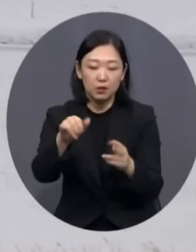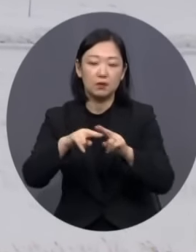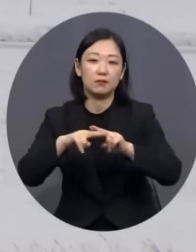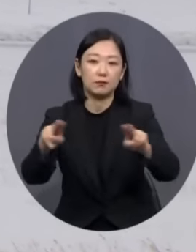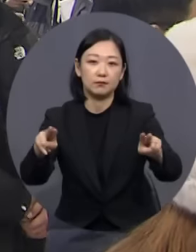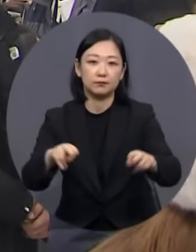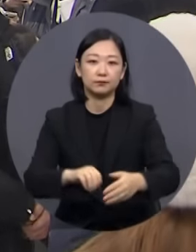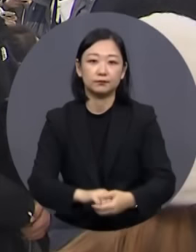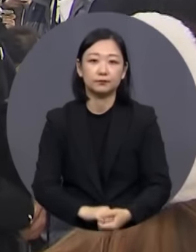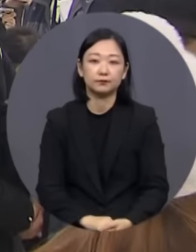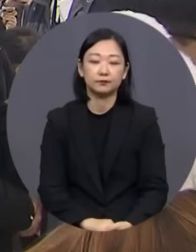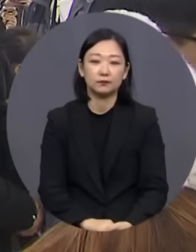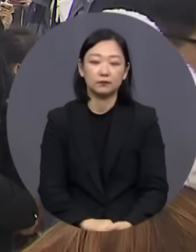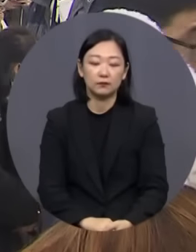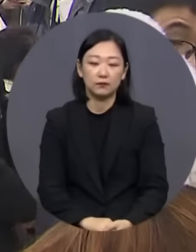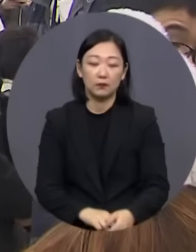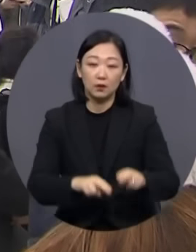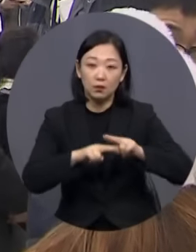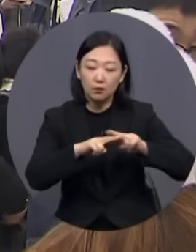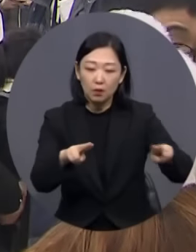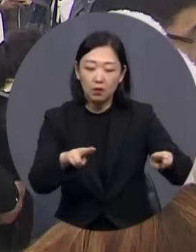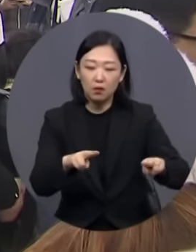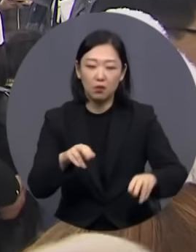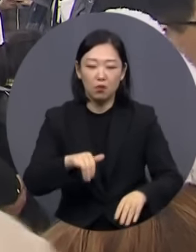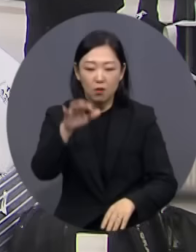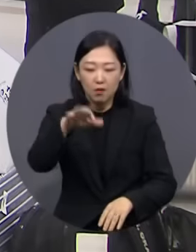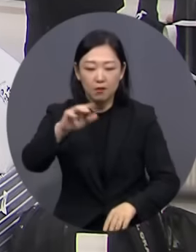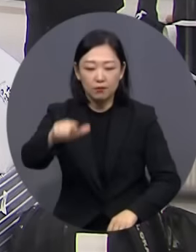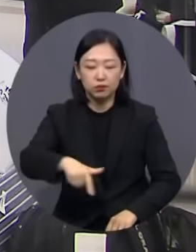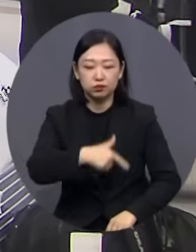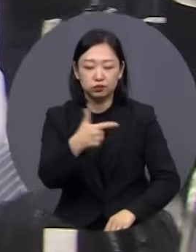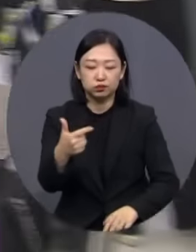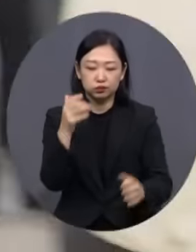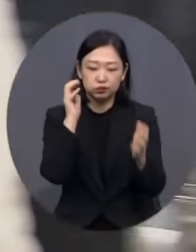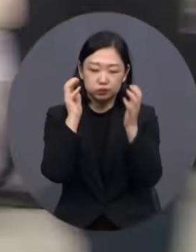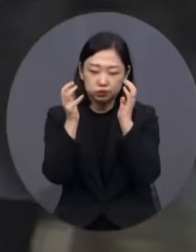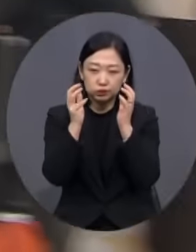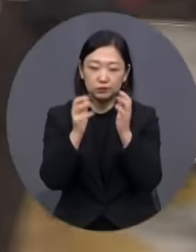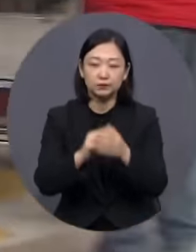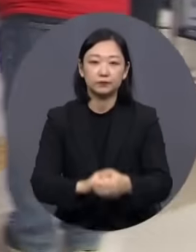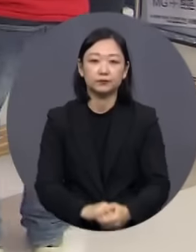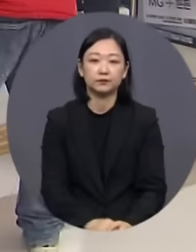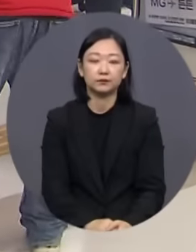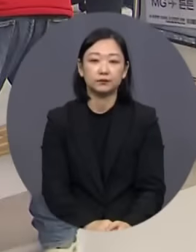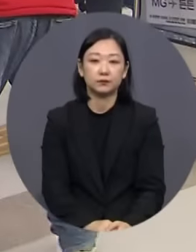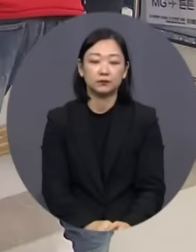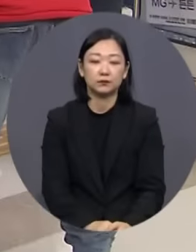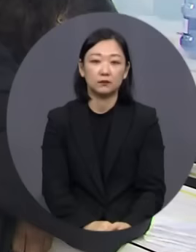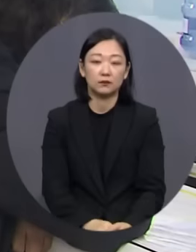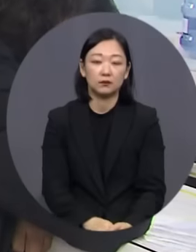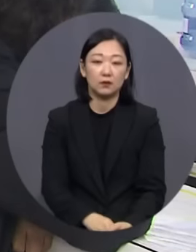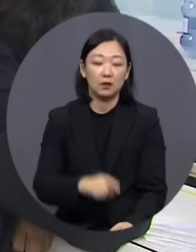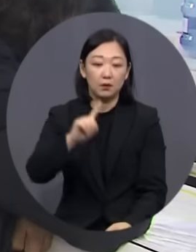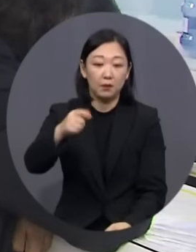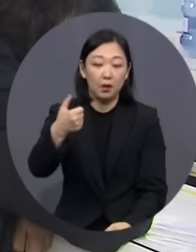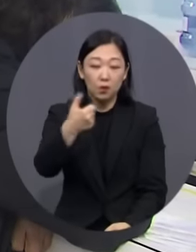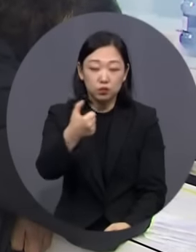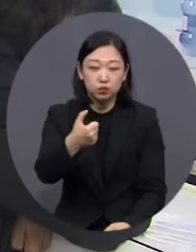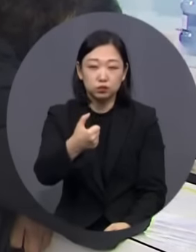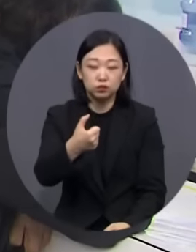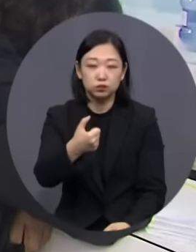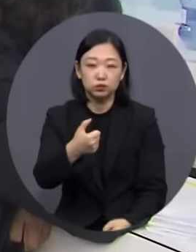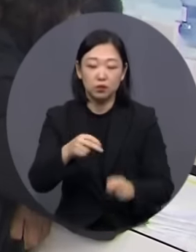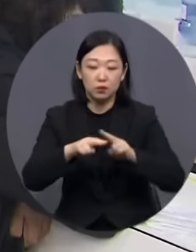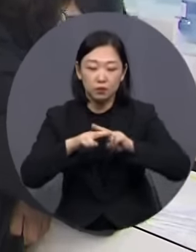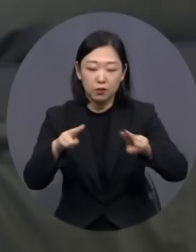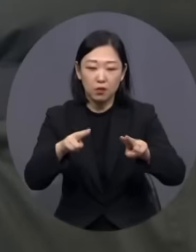결항됐습니다. 무더기 결항에 공항은 하루 종일 북새통이었습니다. 어제 150여 편 결항으로 발이 묶인